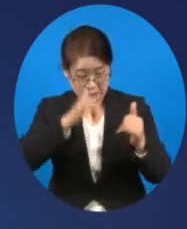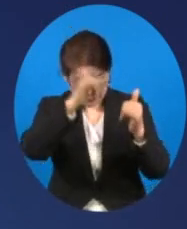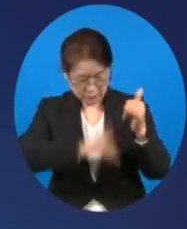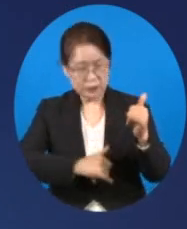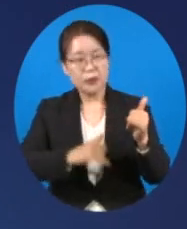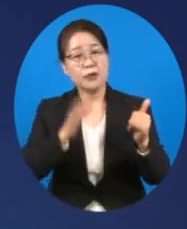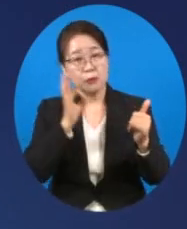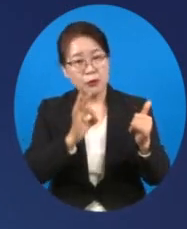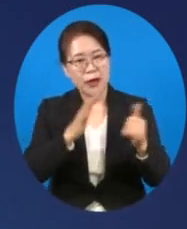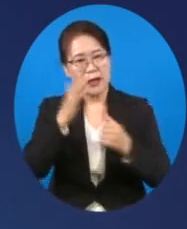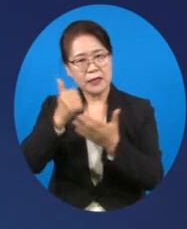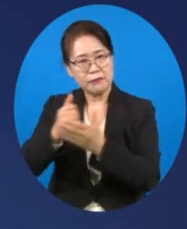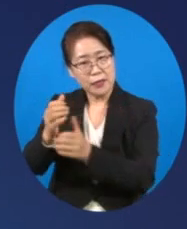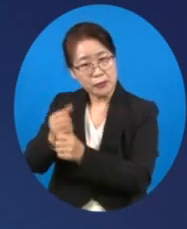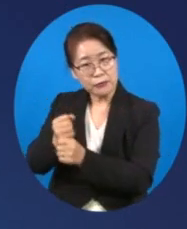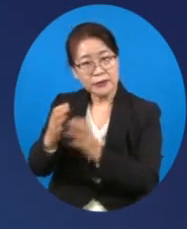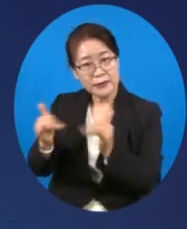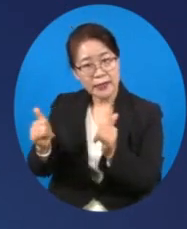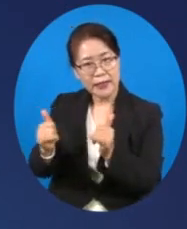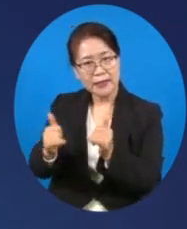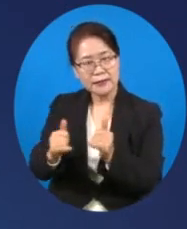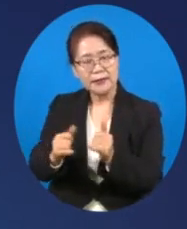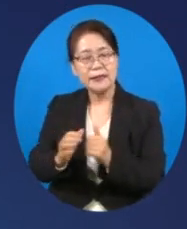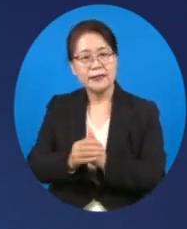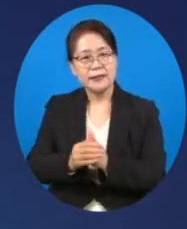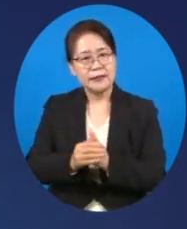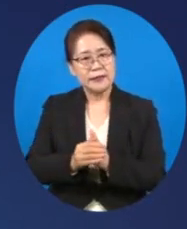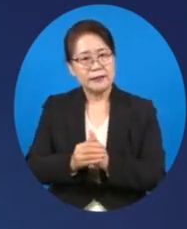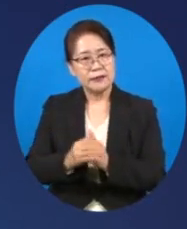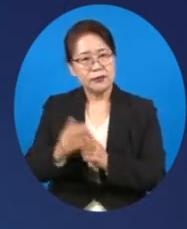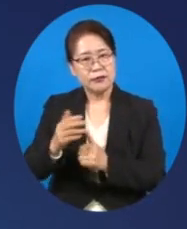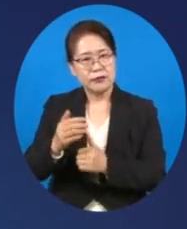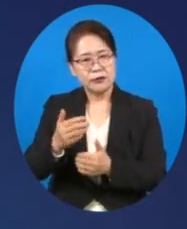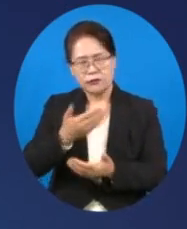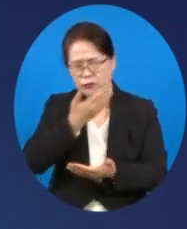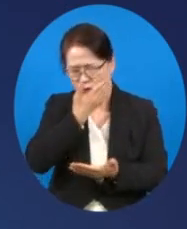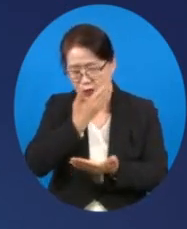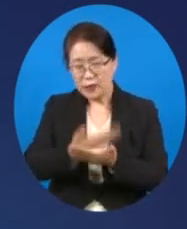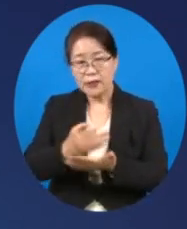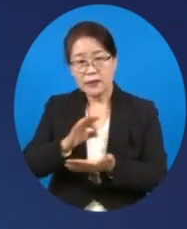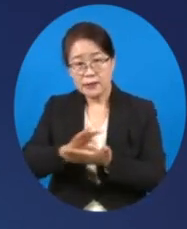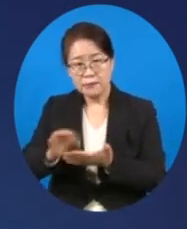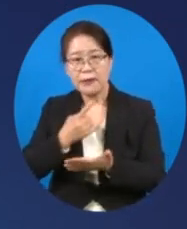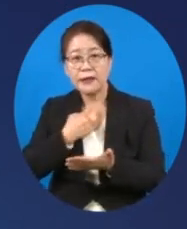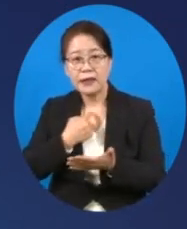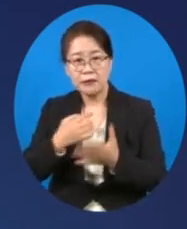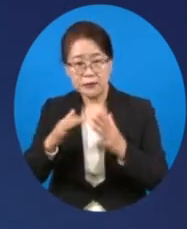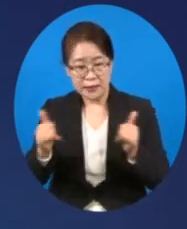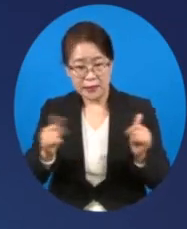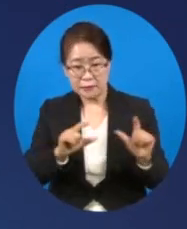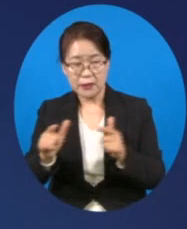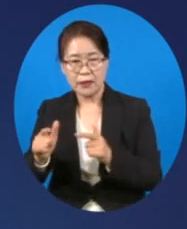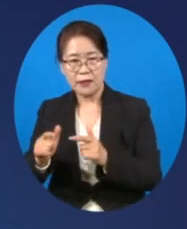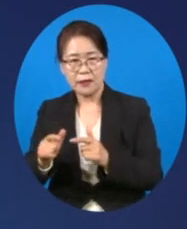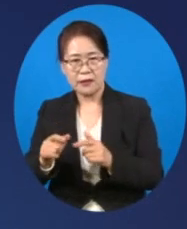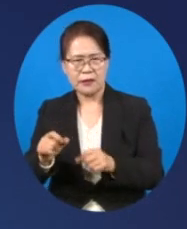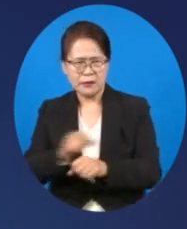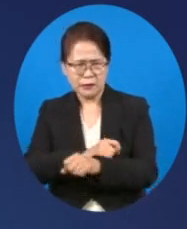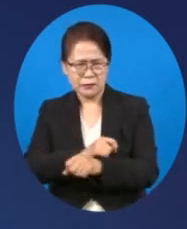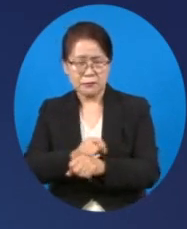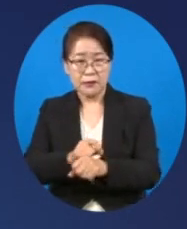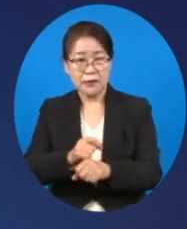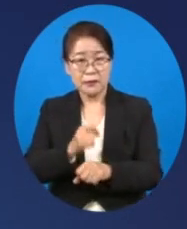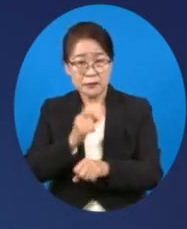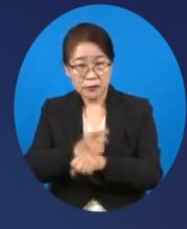하나님의 손에 붙들림에 대해서 한 시대에 정말 귀하게 쓰임을 받았던 사람들에게는 특징이 하나 있는데